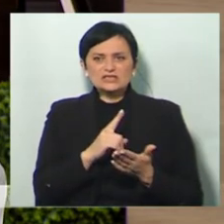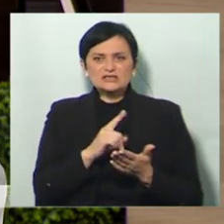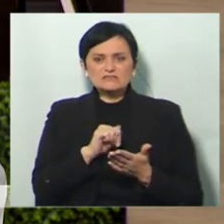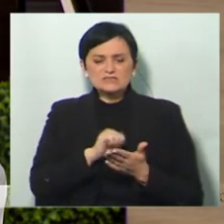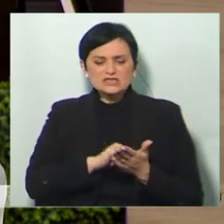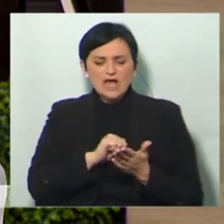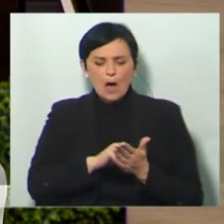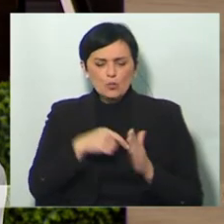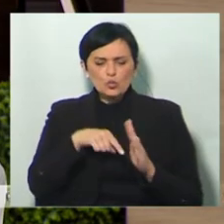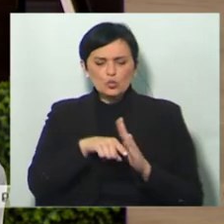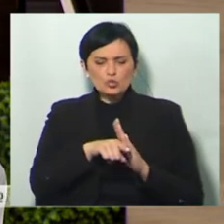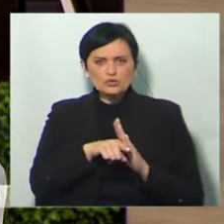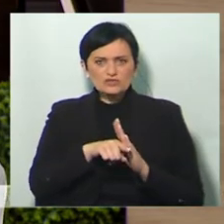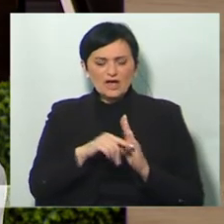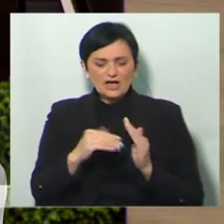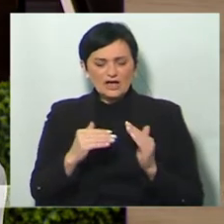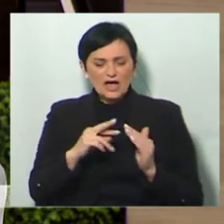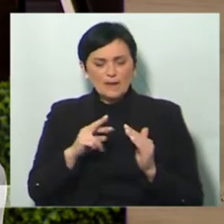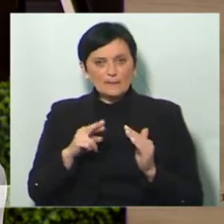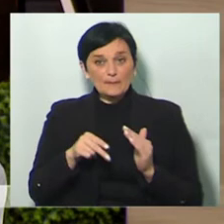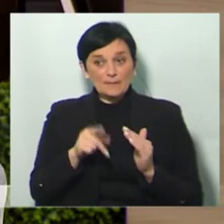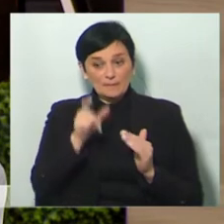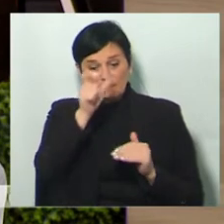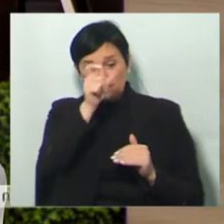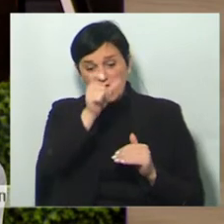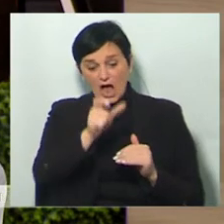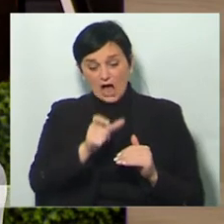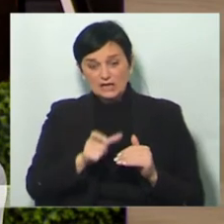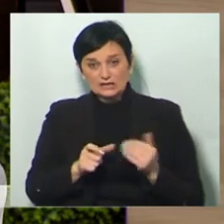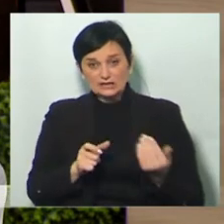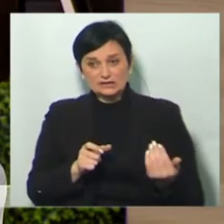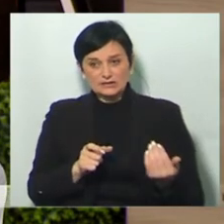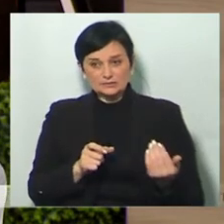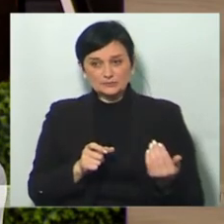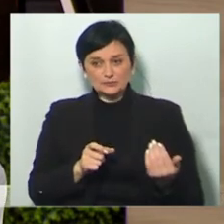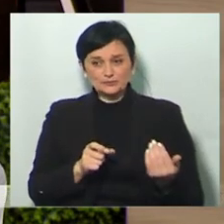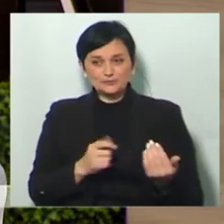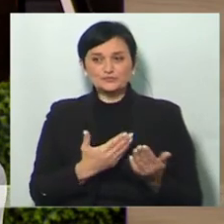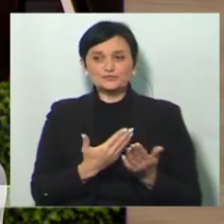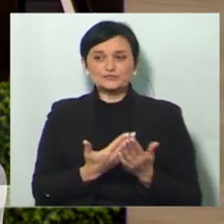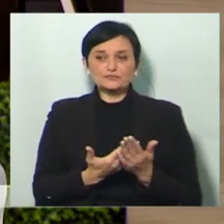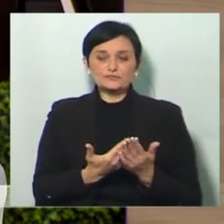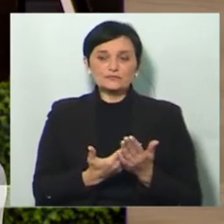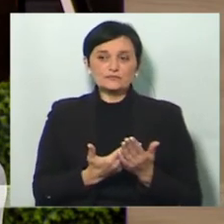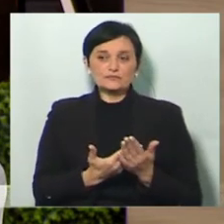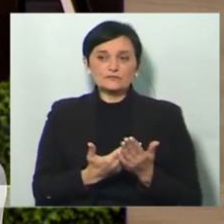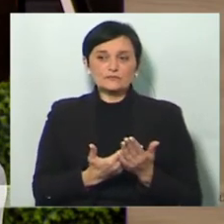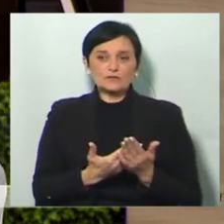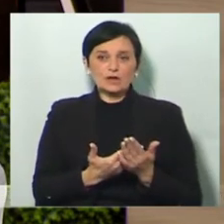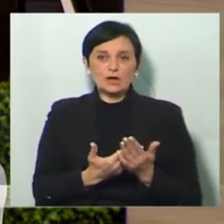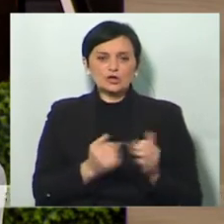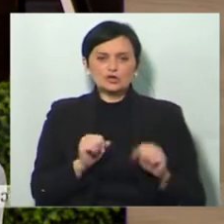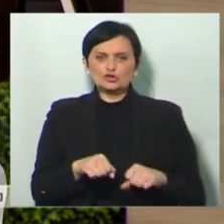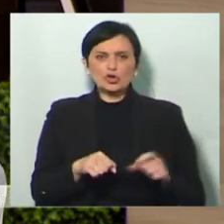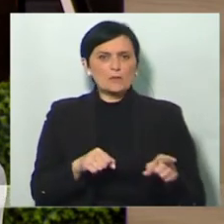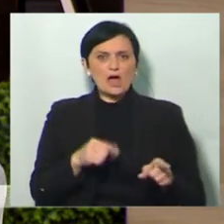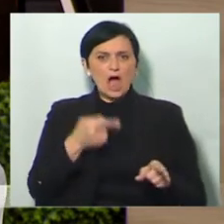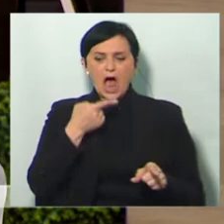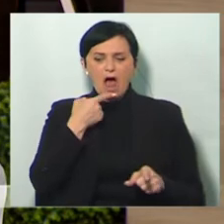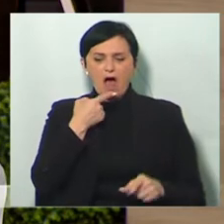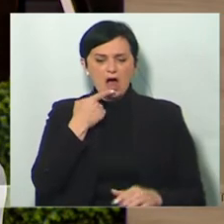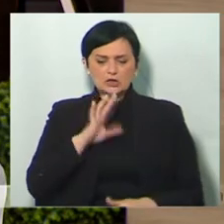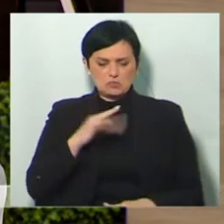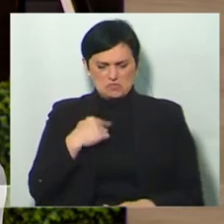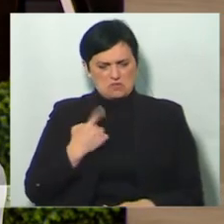ქვედინება. Და აი ადამიანი მაგალითად ისეთი მომენტი, რომ შეიძლება არ ამბობდეს